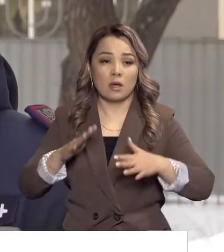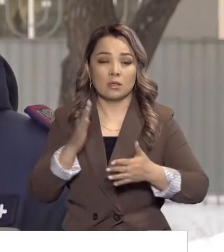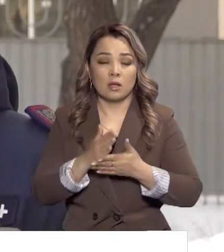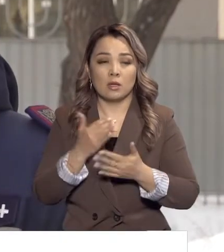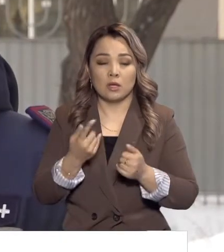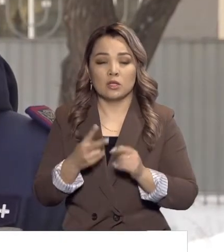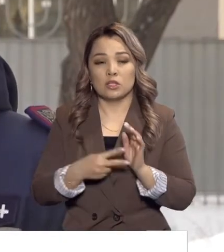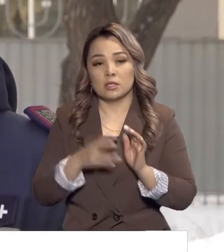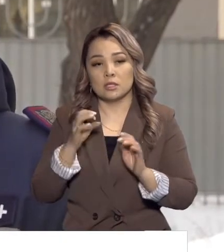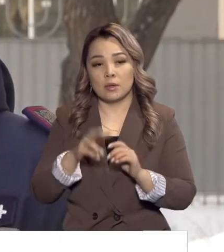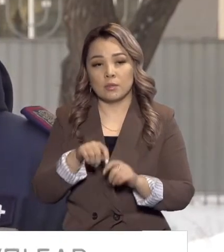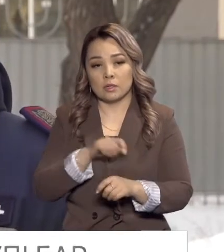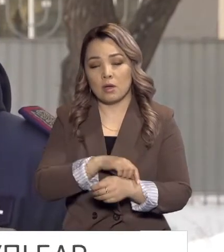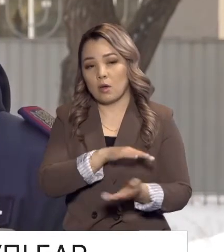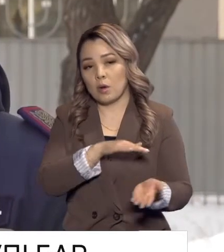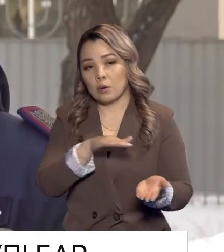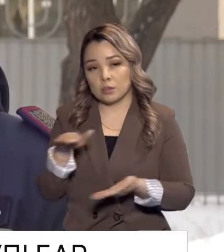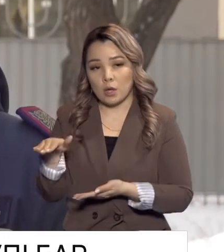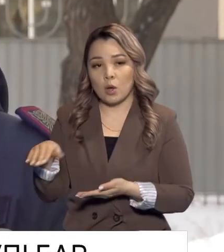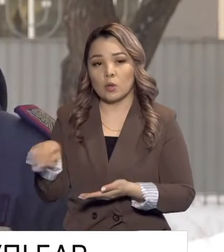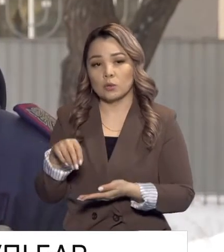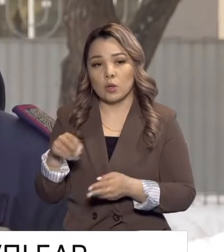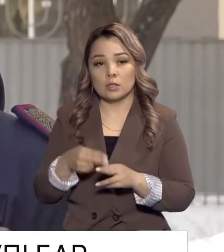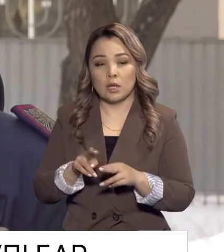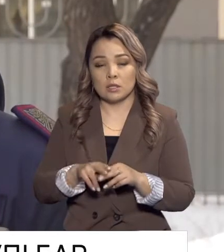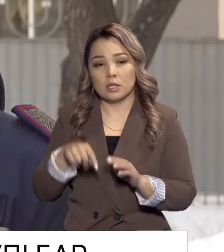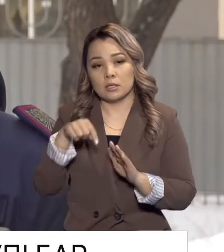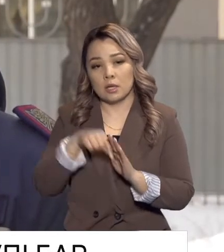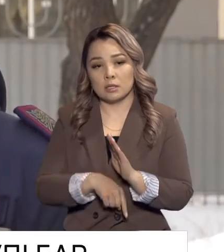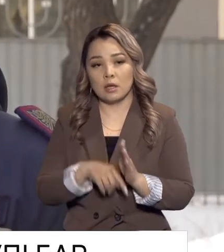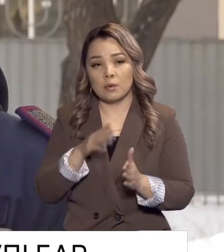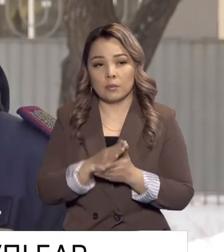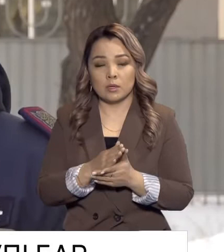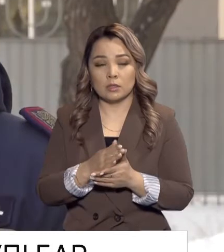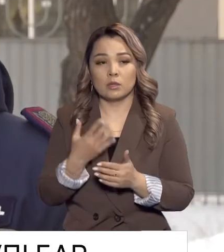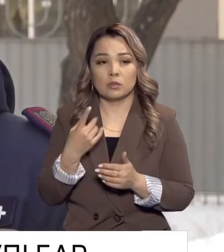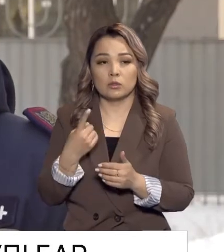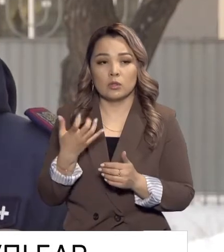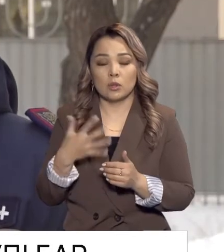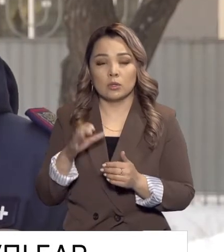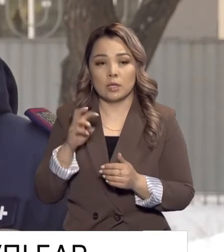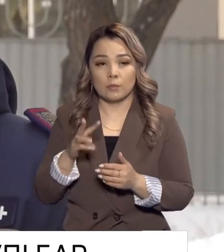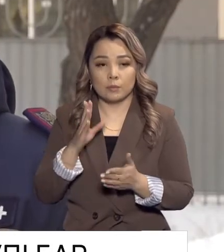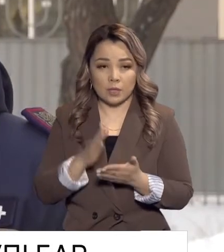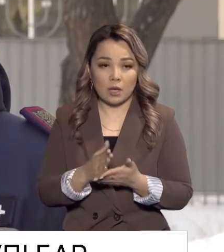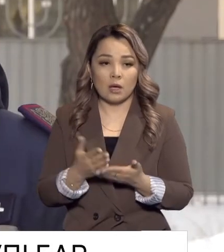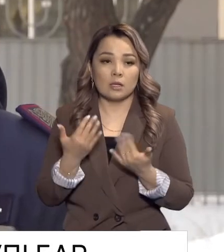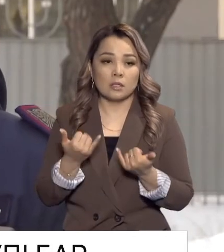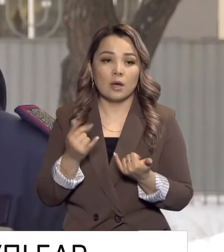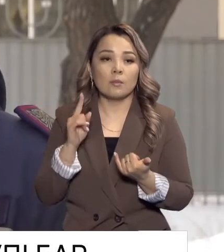jetet. Jäne osı toprak terendigi kibir audandarda 150 cm'ye jetedi. Biraq da